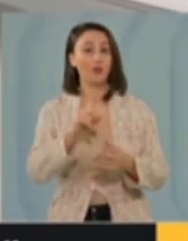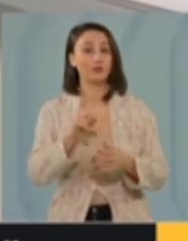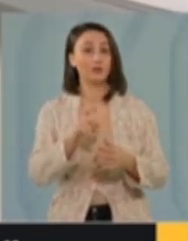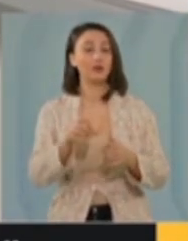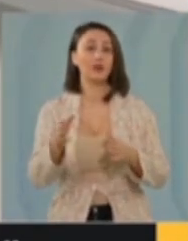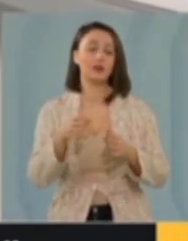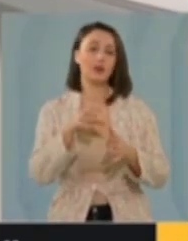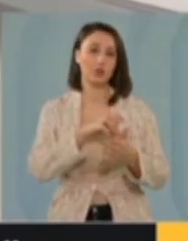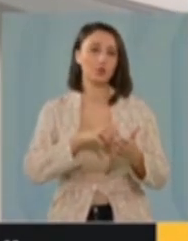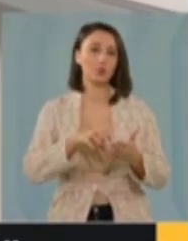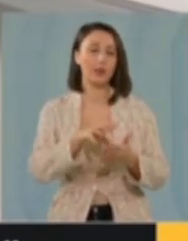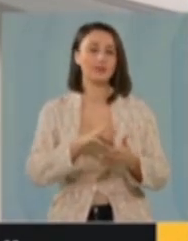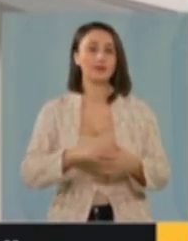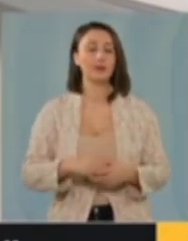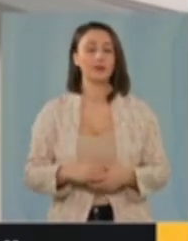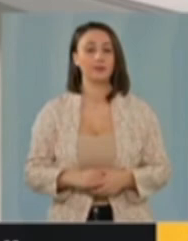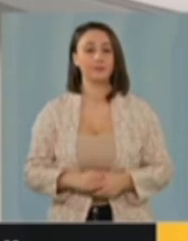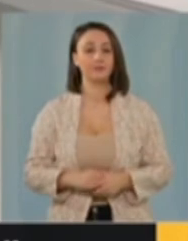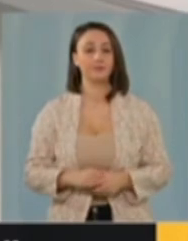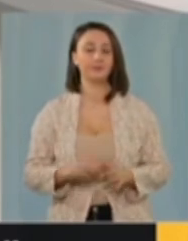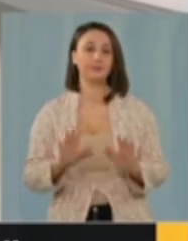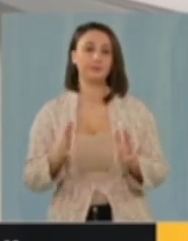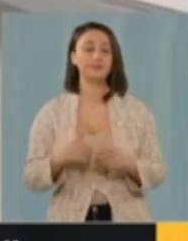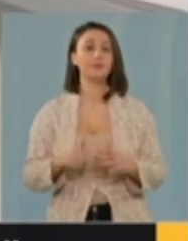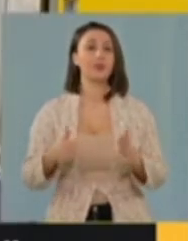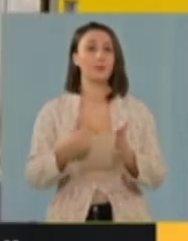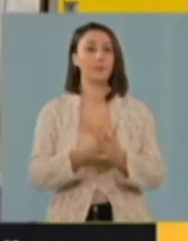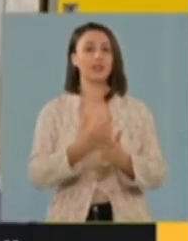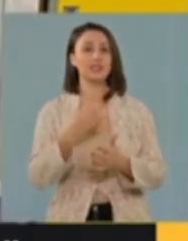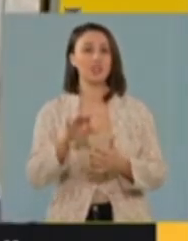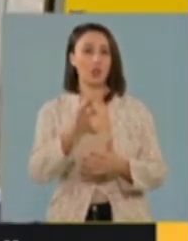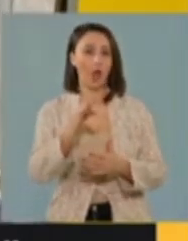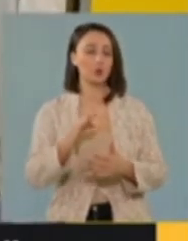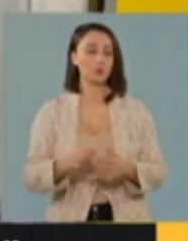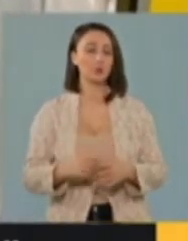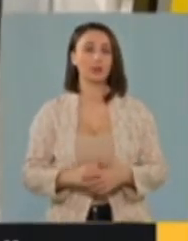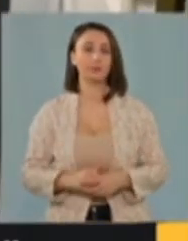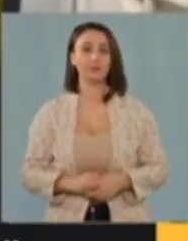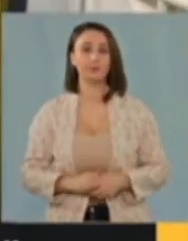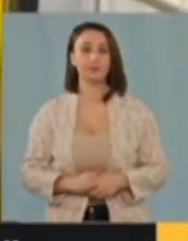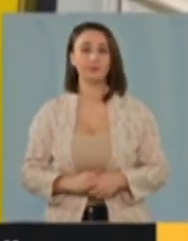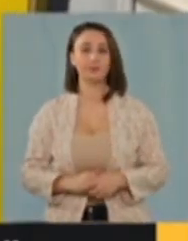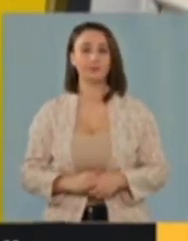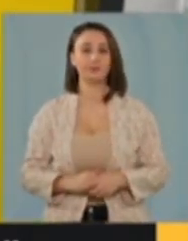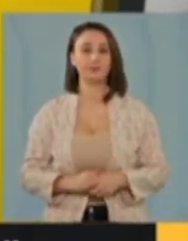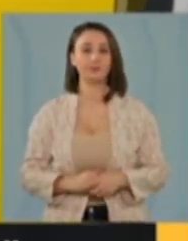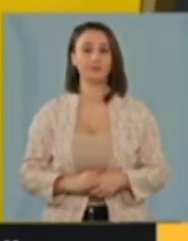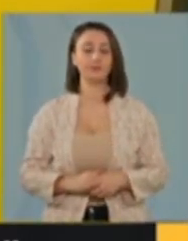la nivelul județului, bineînțeles? Da, cam până în 10% dintre cadrele medicale sunt infectate la ora actuală.